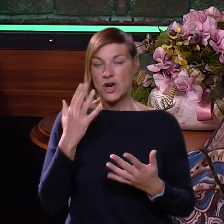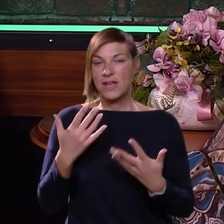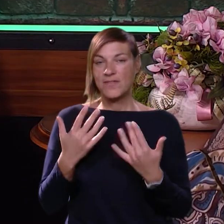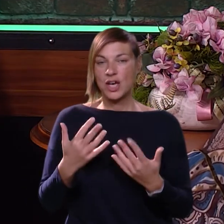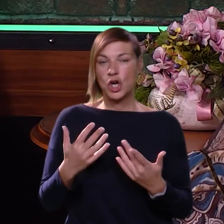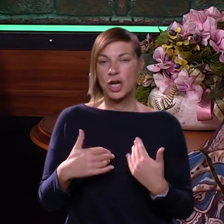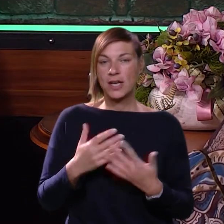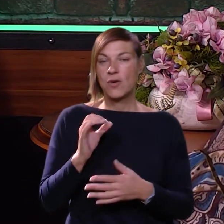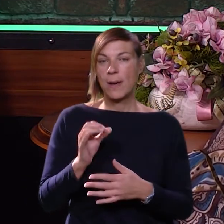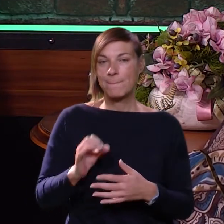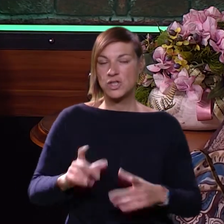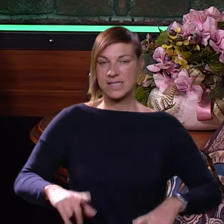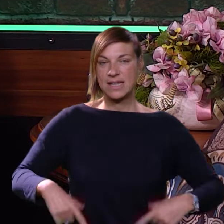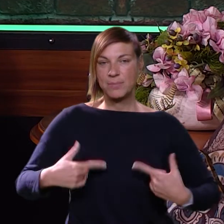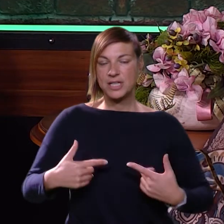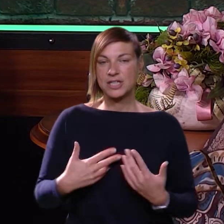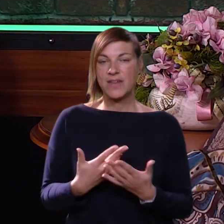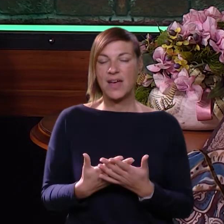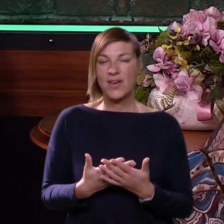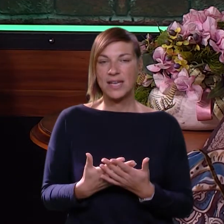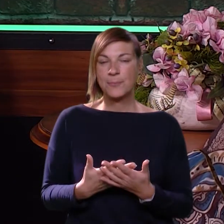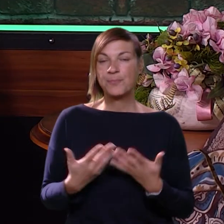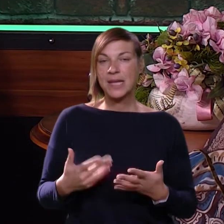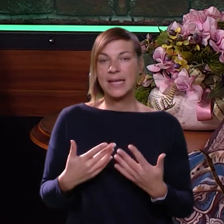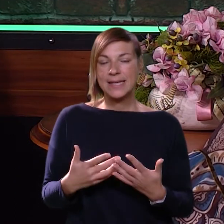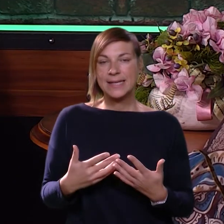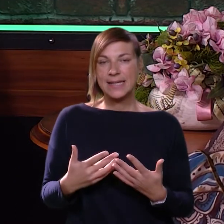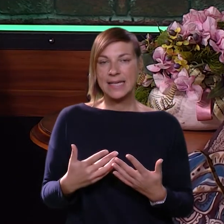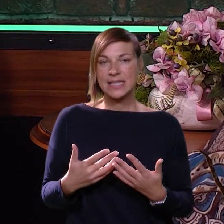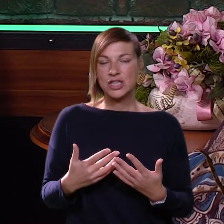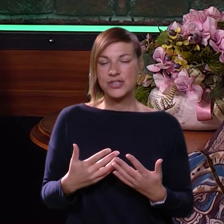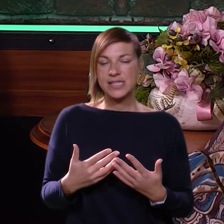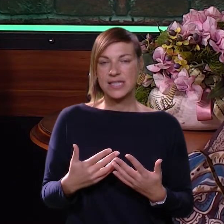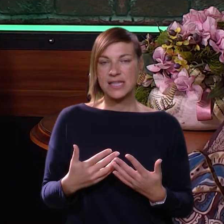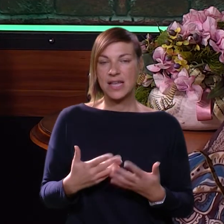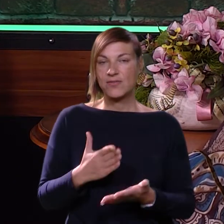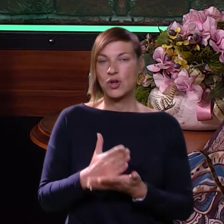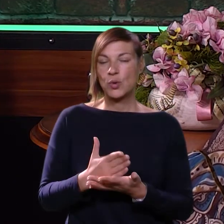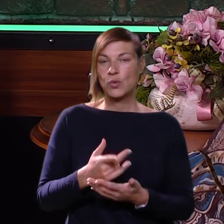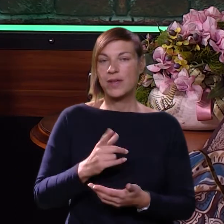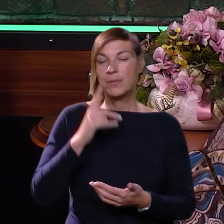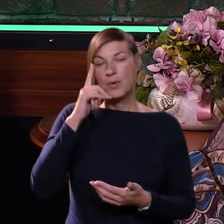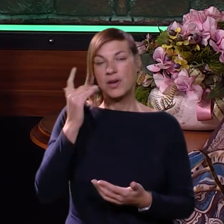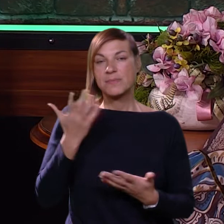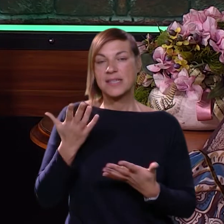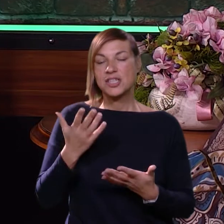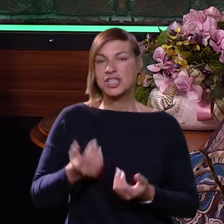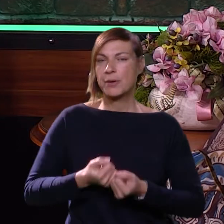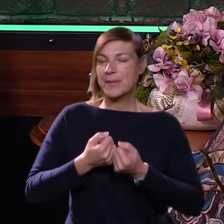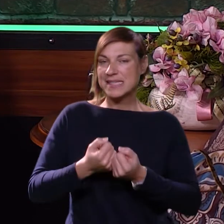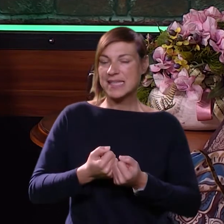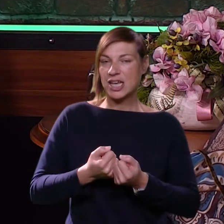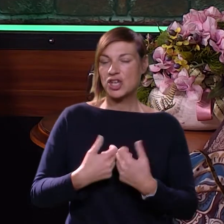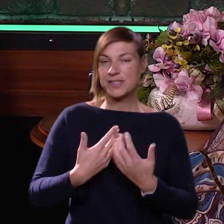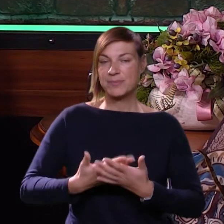podatak, koliko je postotak preživljavanja ili nečega. Jednostavno, ja uvijek moram znati s čime